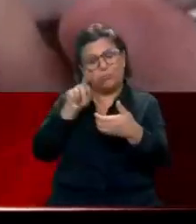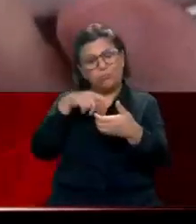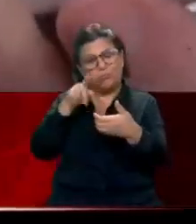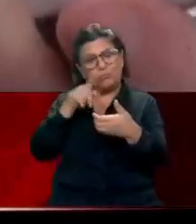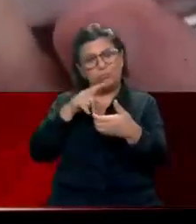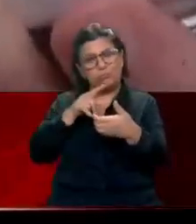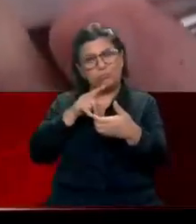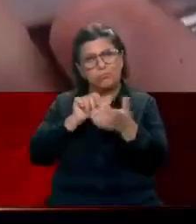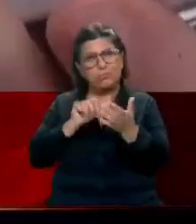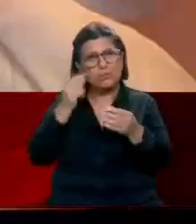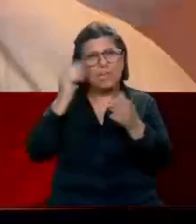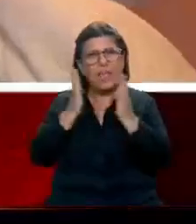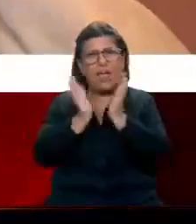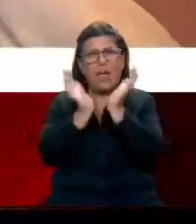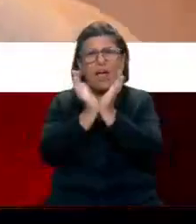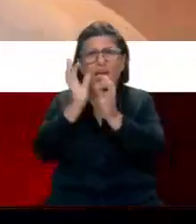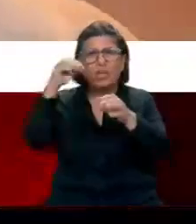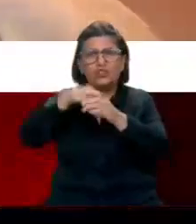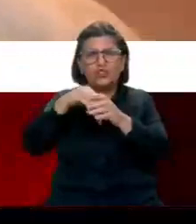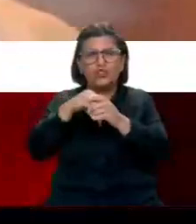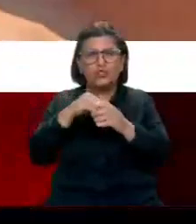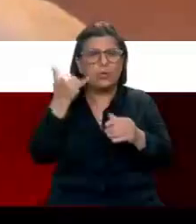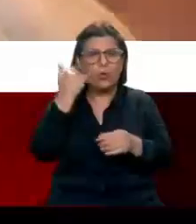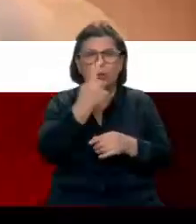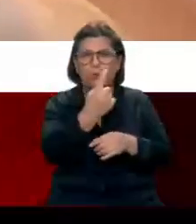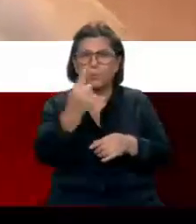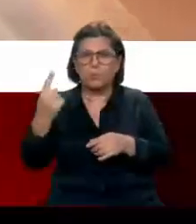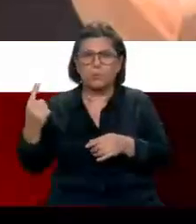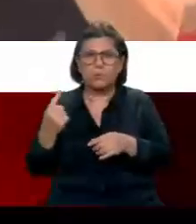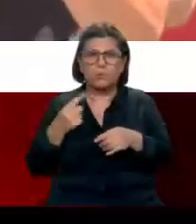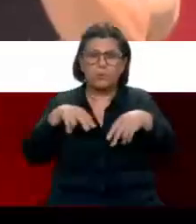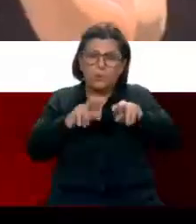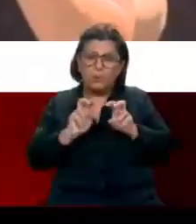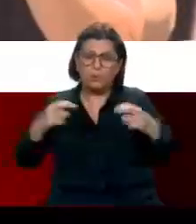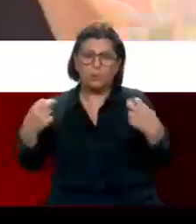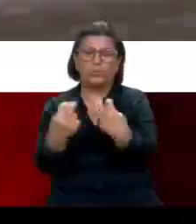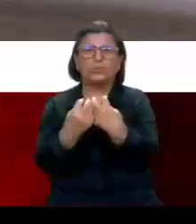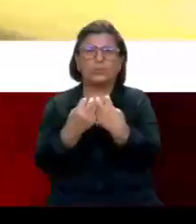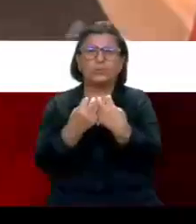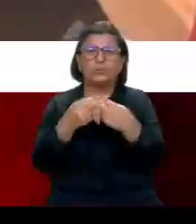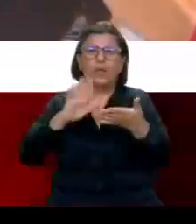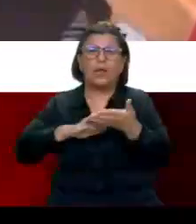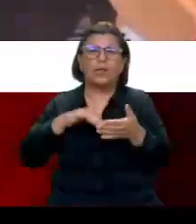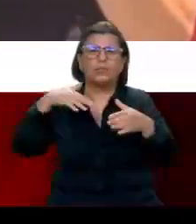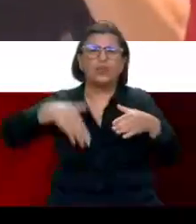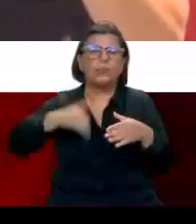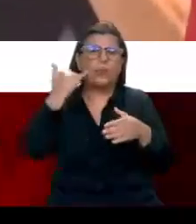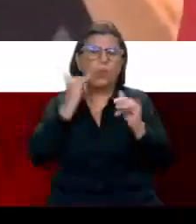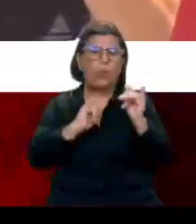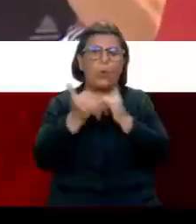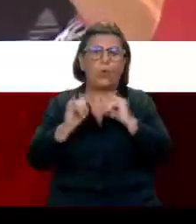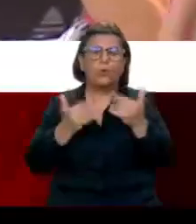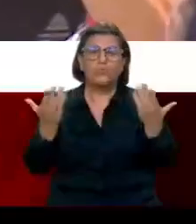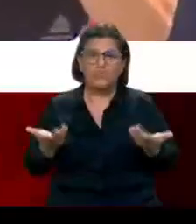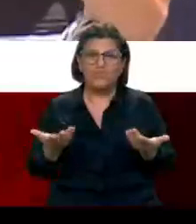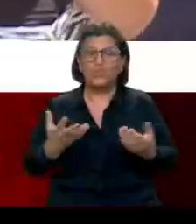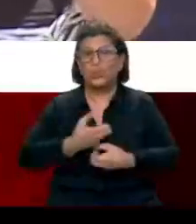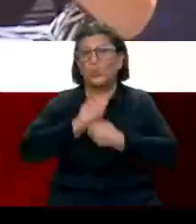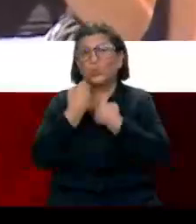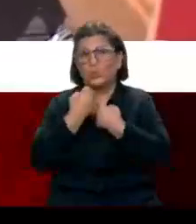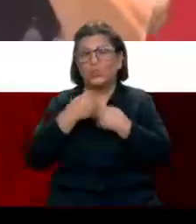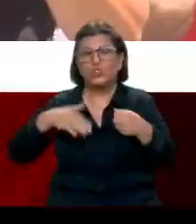Herkesin elinde bir cep telefonu var ve herkes bir köşeye çekilip işte o elindeki cep telefonuyla oynuyor. Ne yazık ki kimse